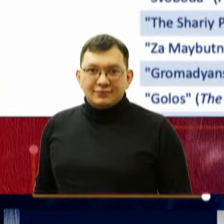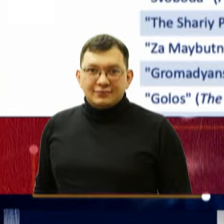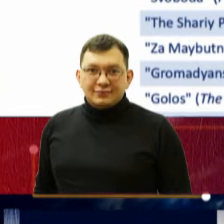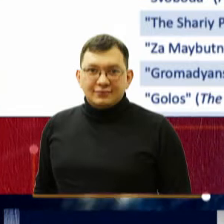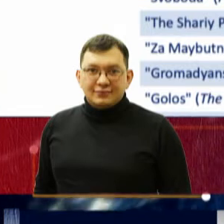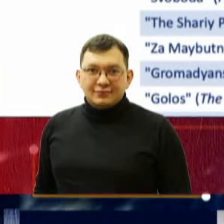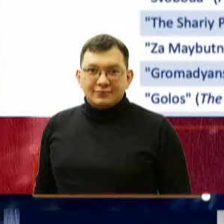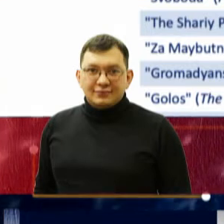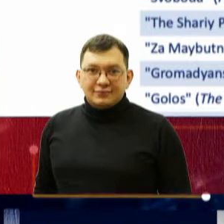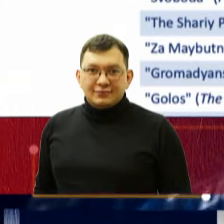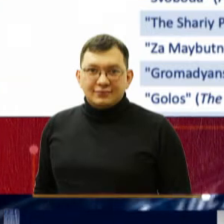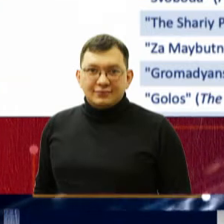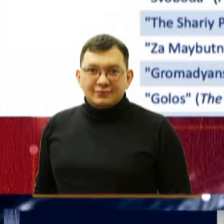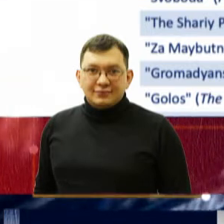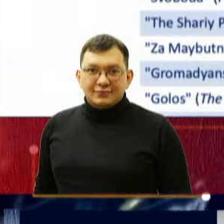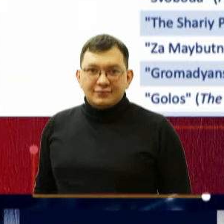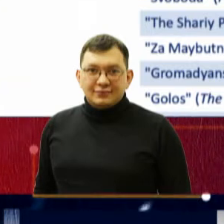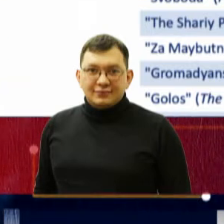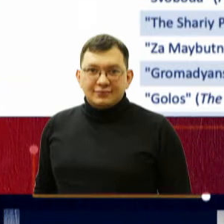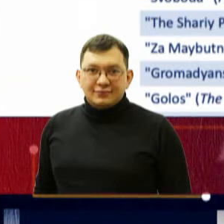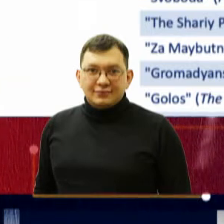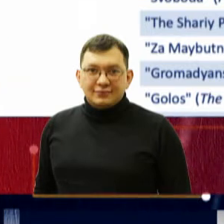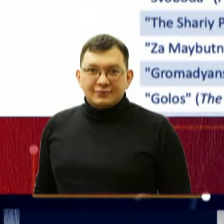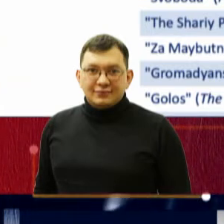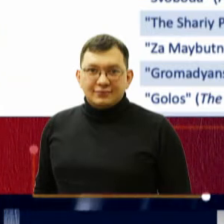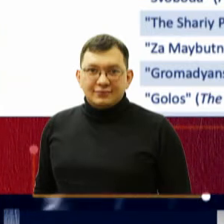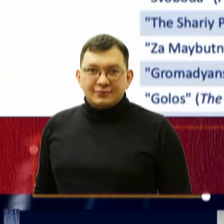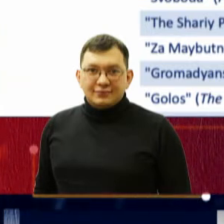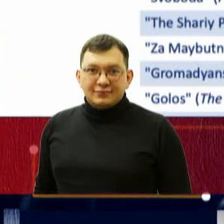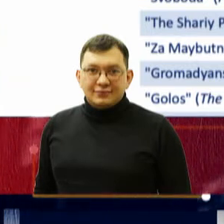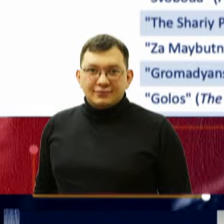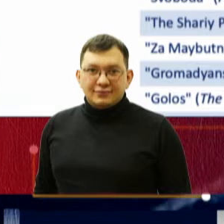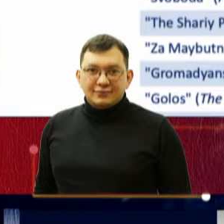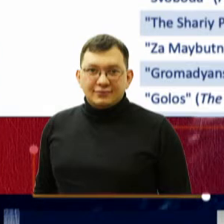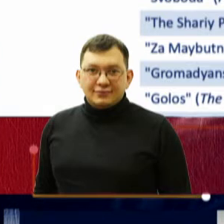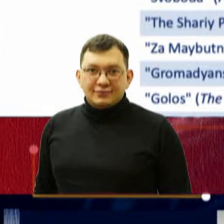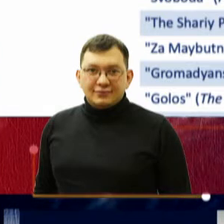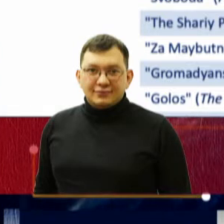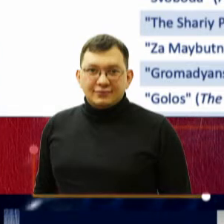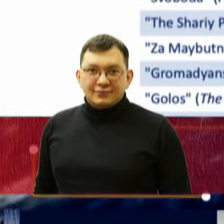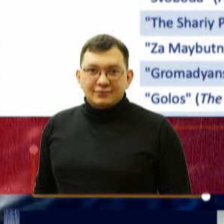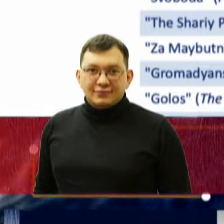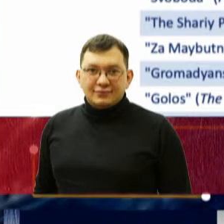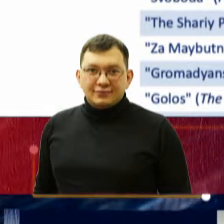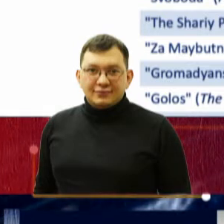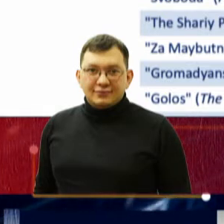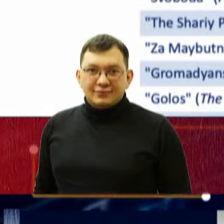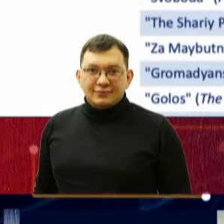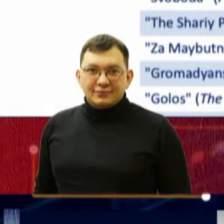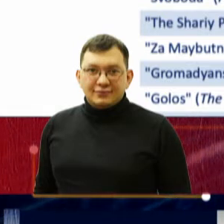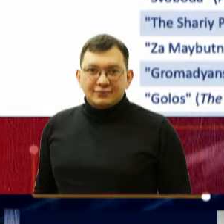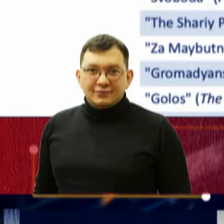народу», вона втрачає електоральну підтримку з багатьох причин. Всі, як мінімум, це те, що будь-який